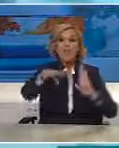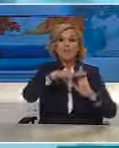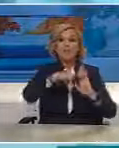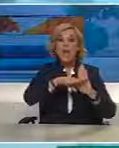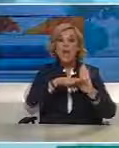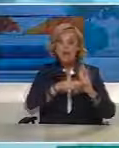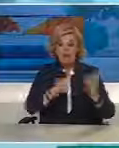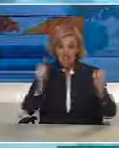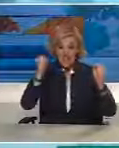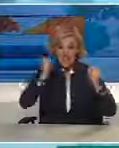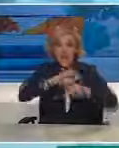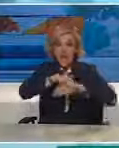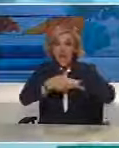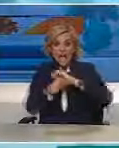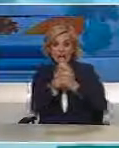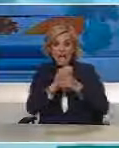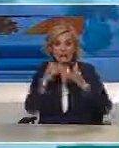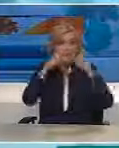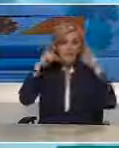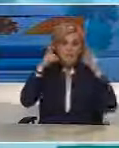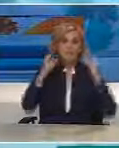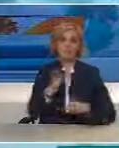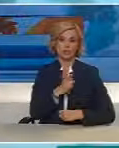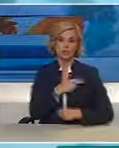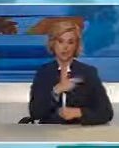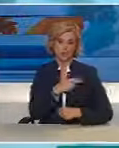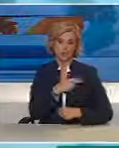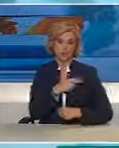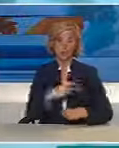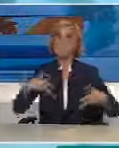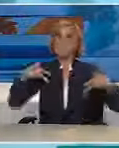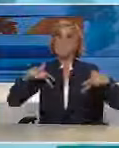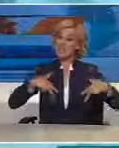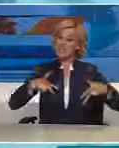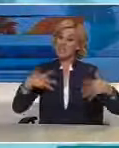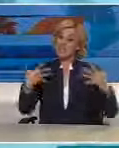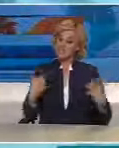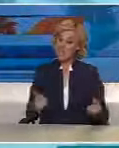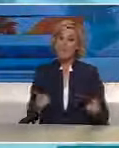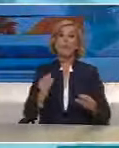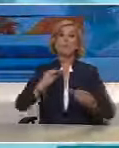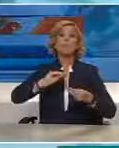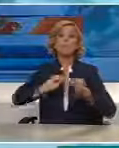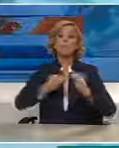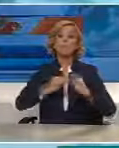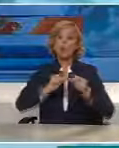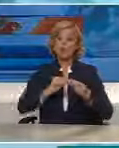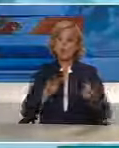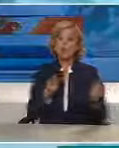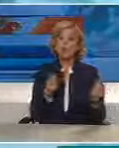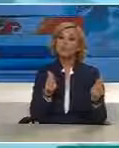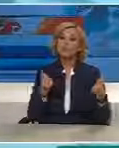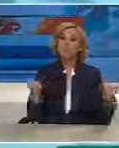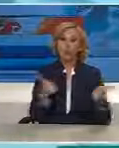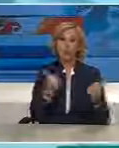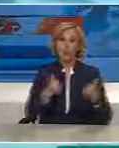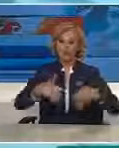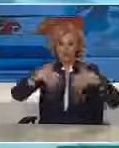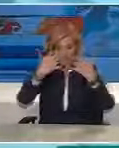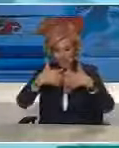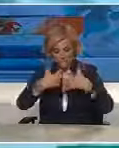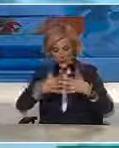πρέπει να ακολουθούμε στο εξής. Η κυβέρνηση μεθοδικά και λαμβάνοντας υπόψη όλα τα δεδομένα, επεξεργάζεται ολοκληρωμένο